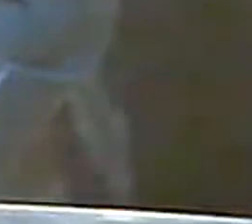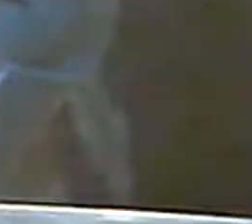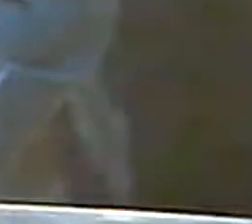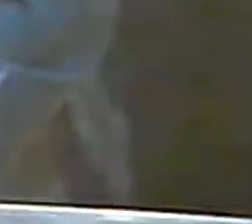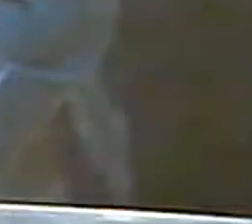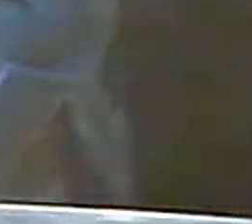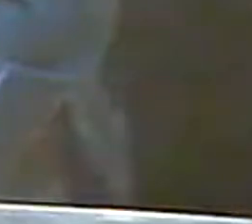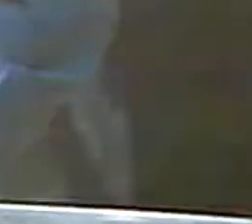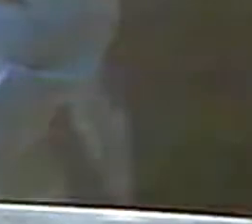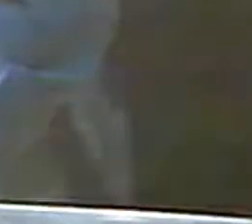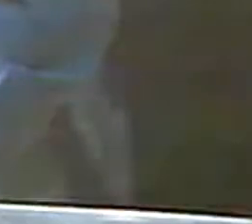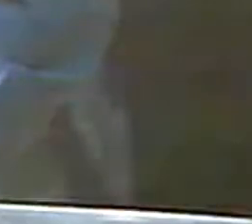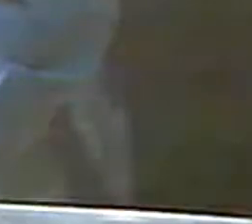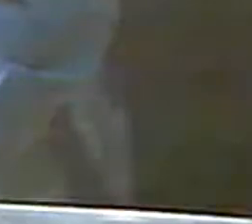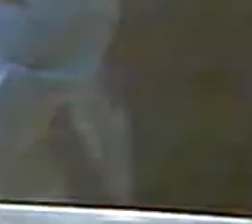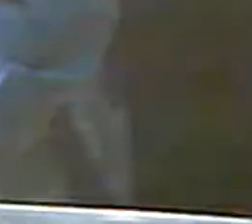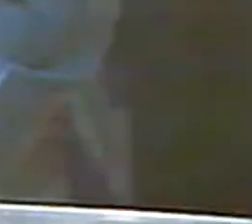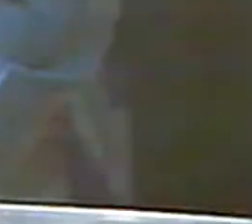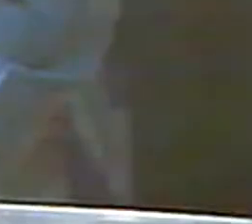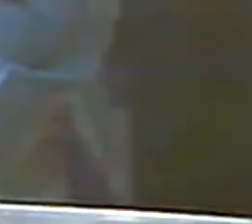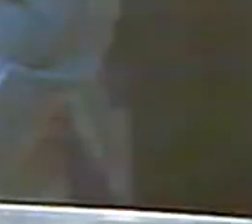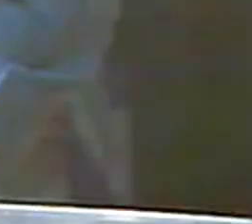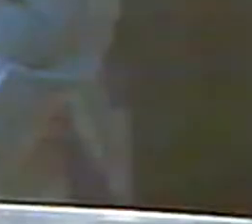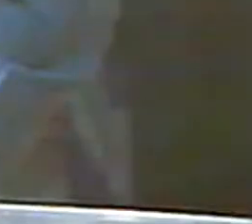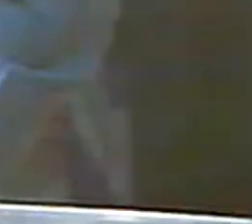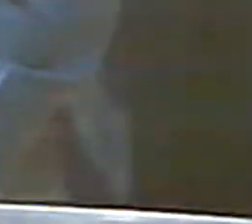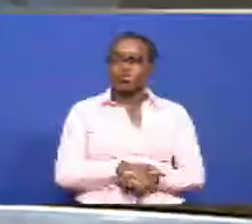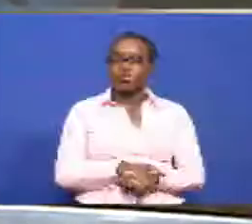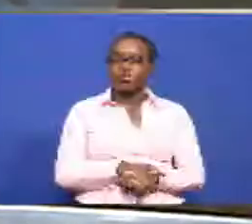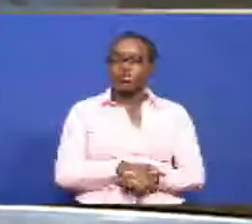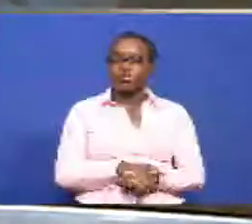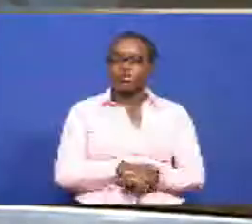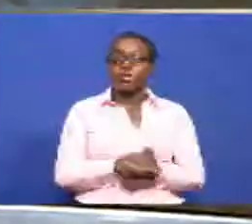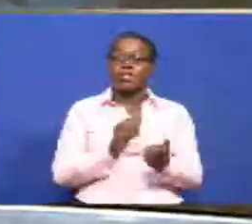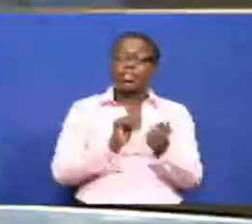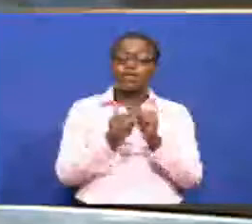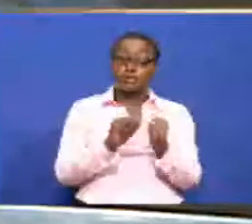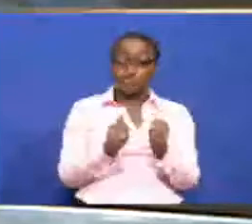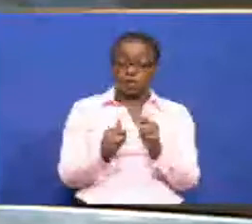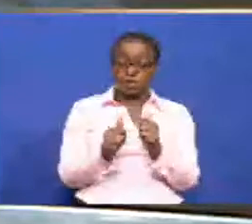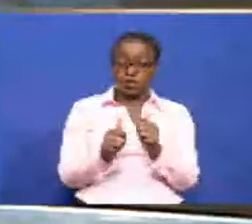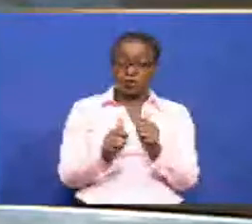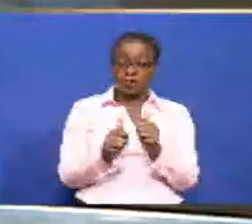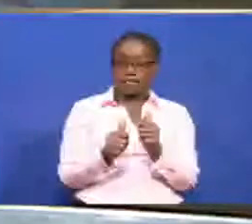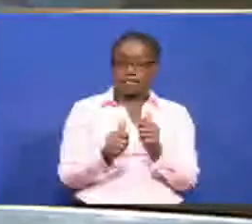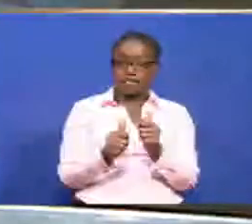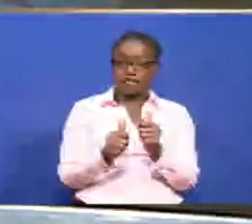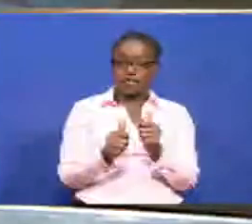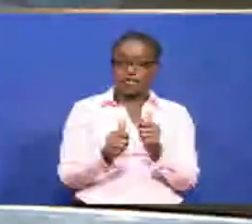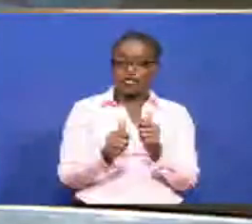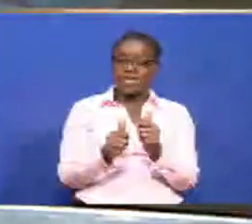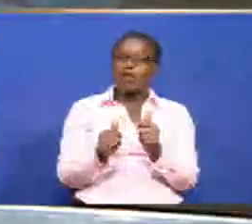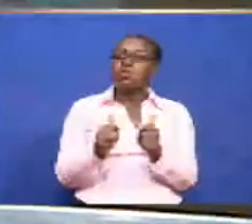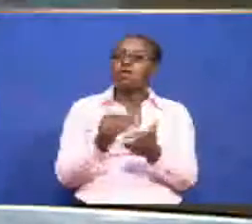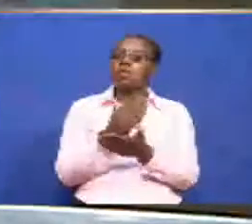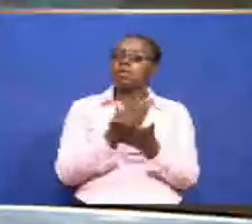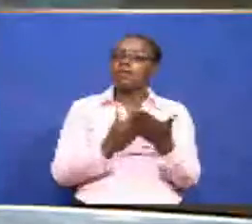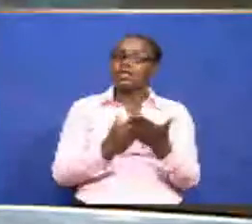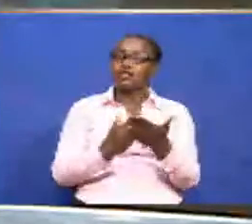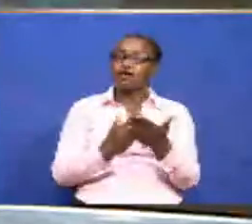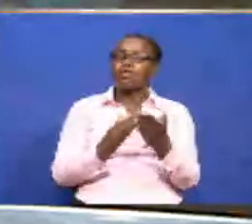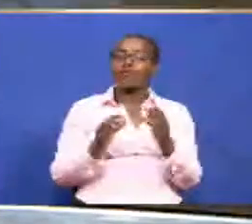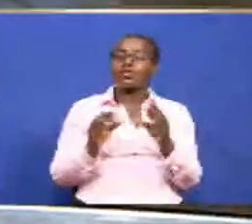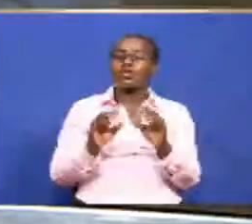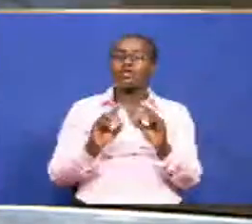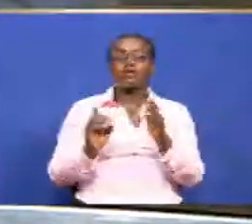Na mtazamaji, tuangazie Wizara ya Michezo ambayo ni mojawapo ya wizara zilizoathirika pakubwa sana